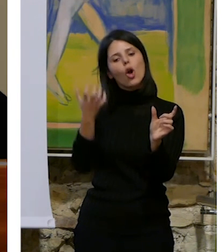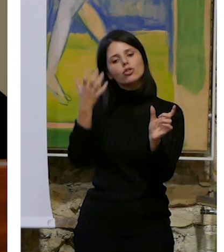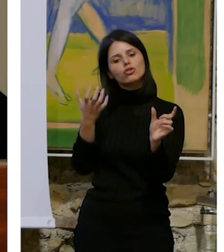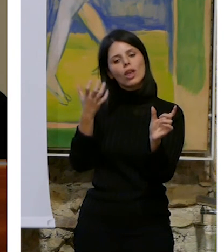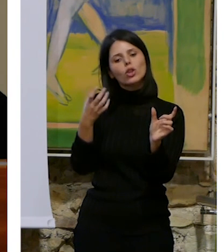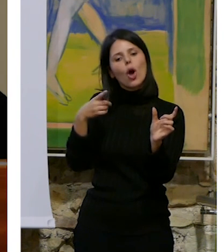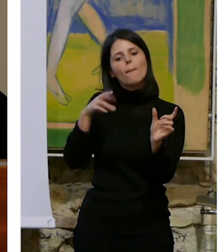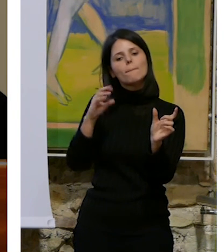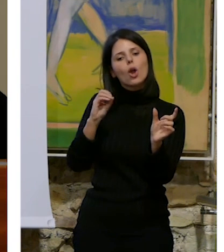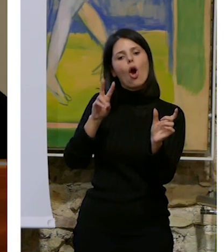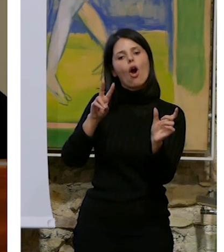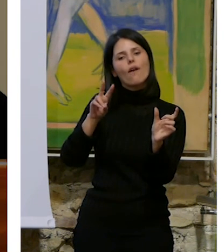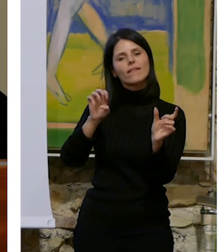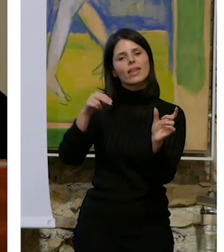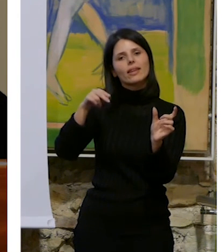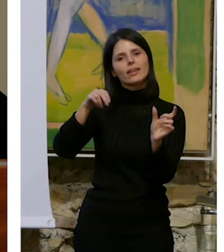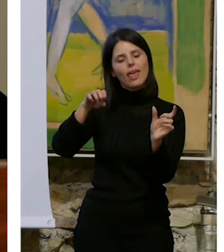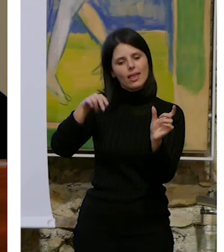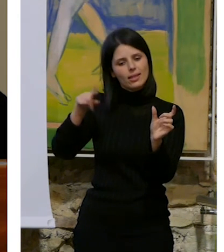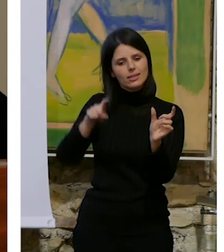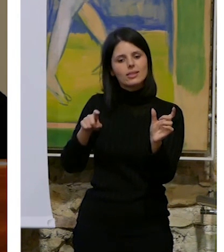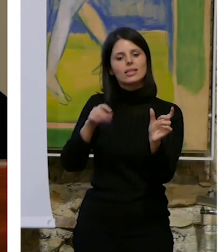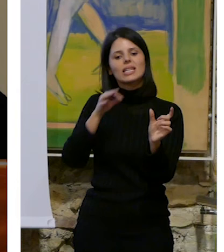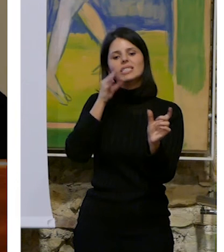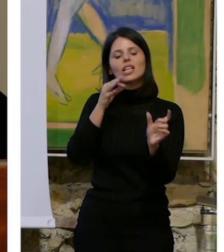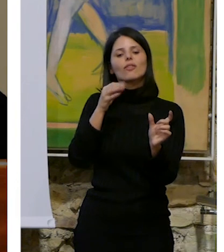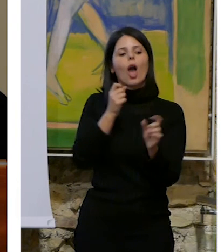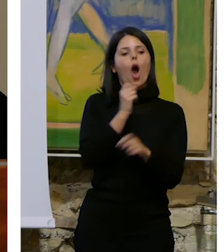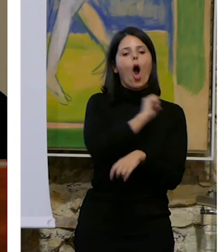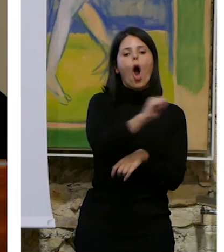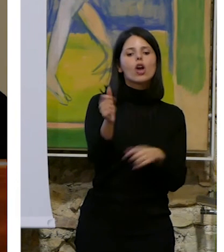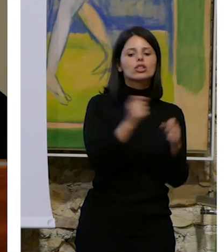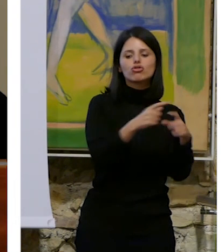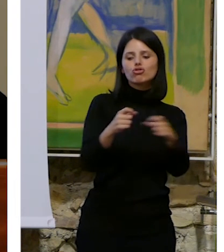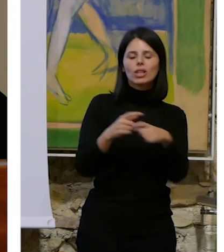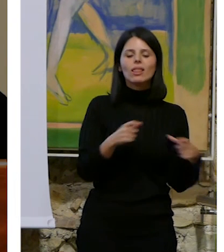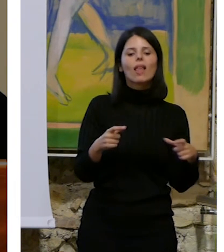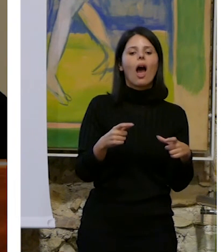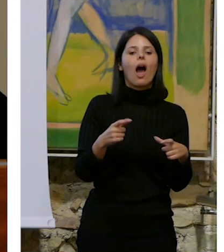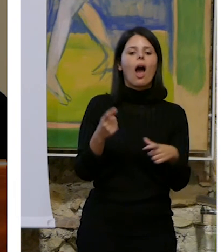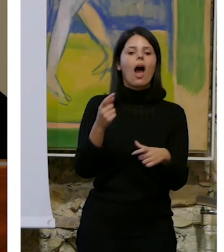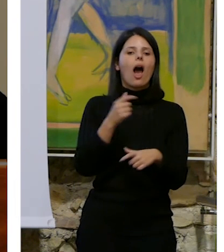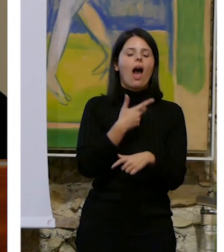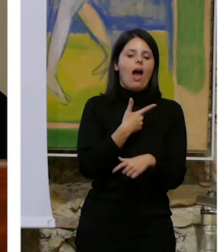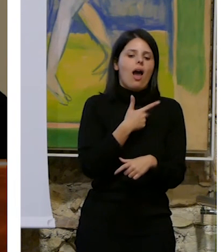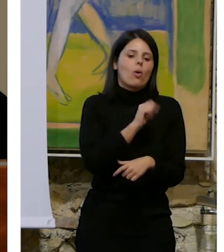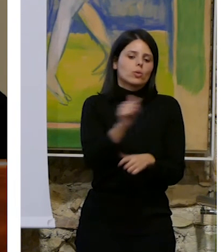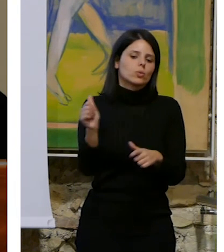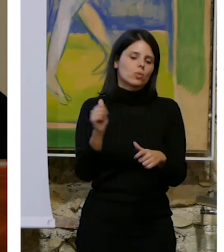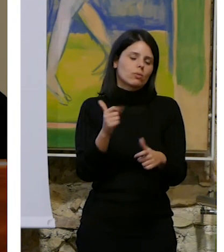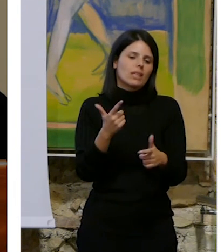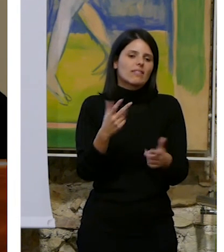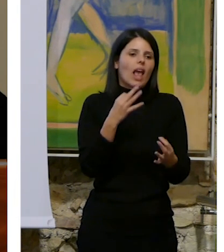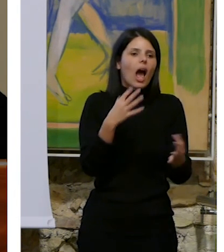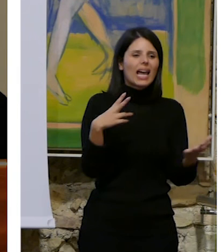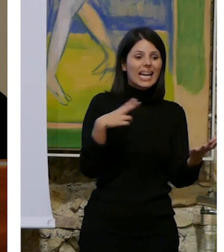prominenza. Una città ha una sua prominenza. La sua prominenza non è il più ricco, il più potente, quello che